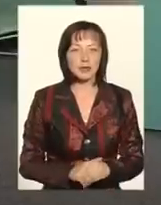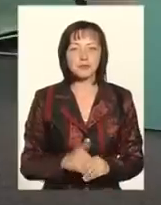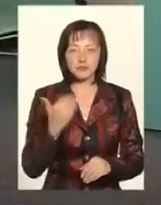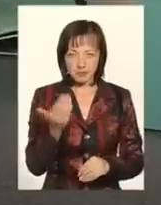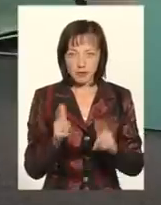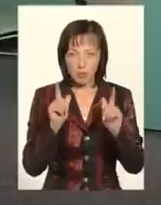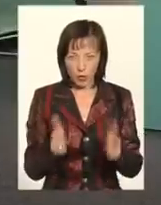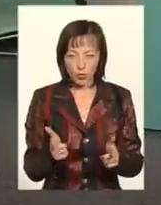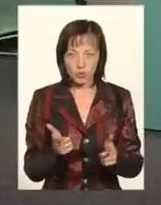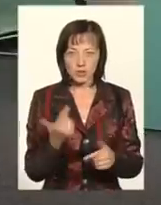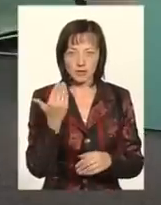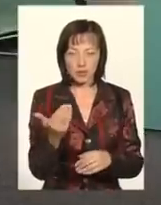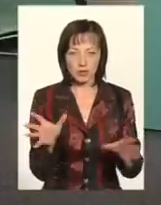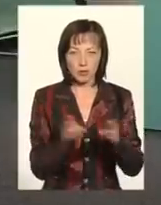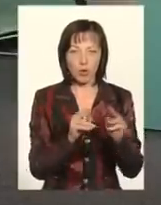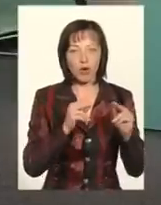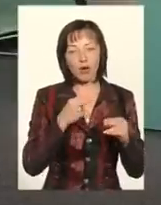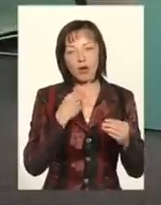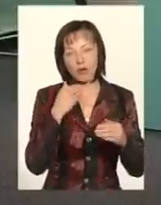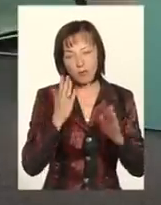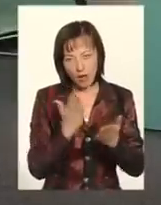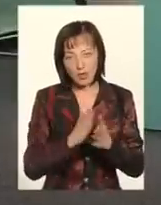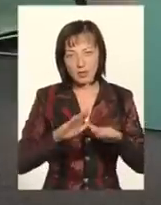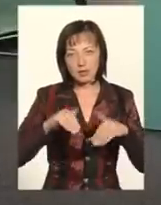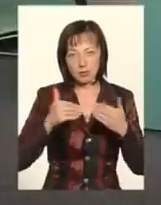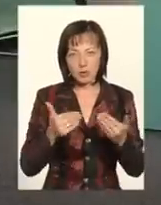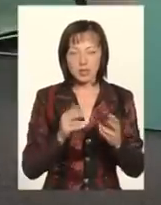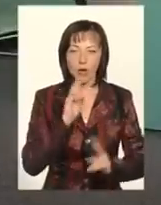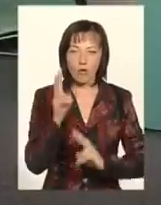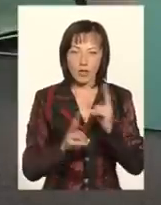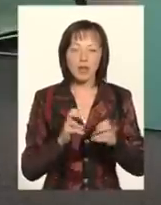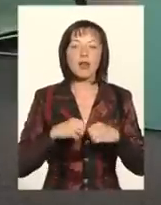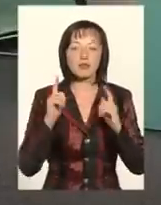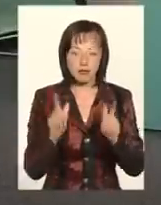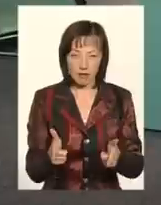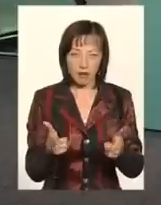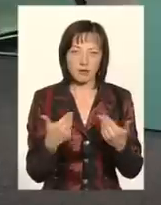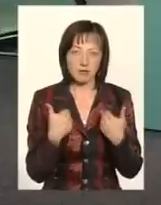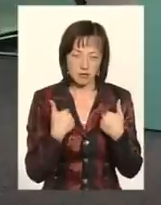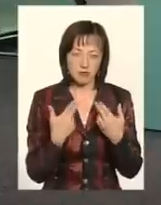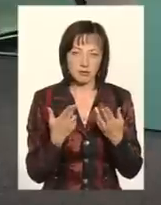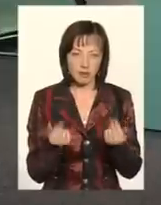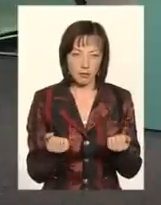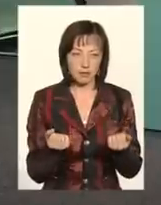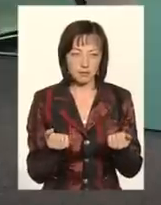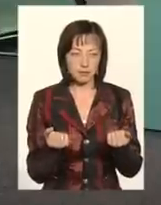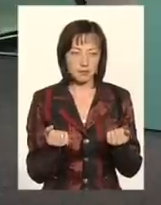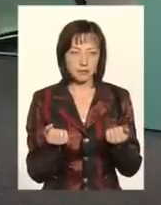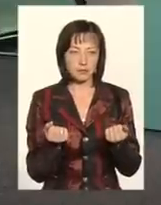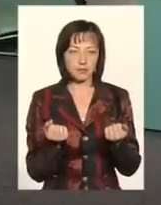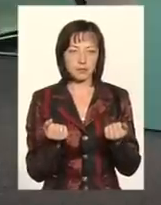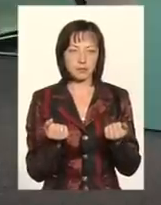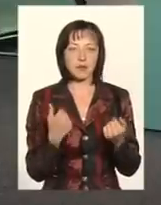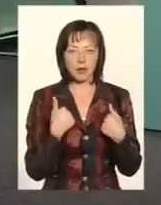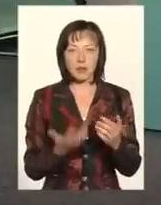погоджуєтеся з тезою вашого колеги чи Маєте свої зауваження Ну в принципі да я согласен Да